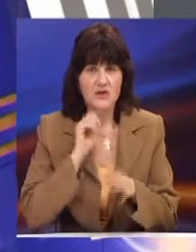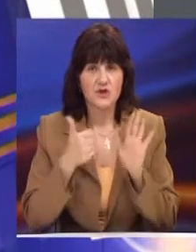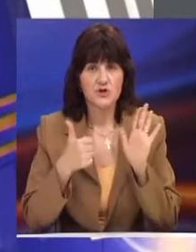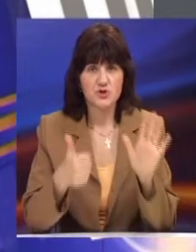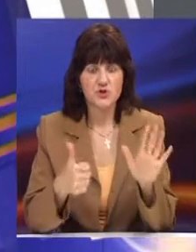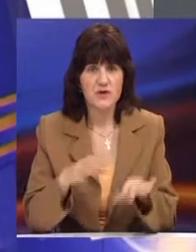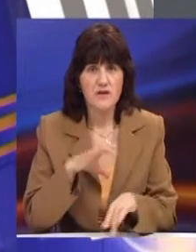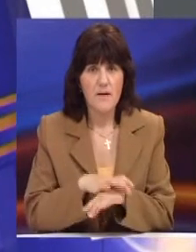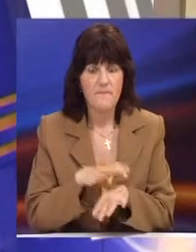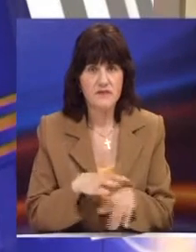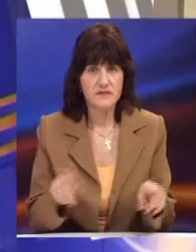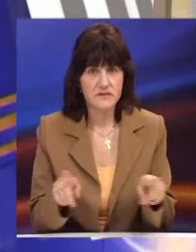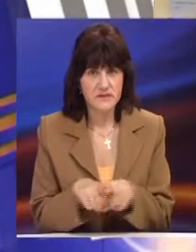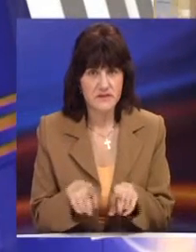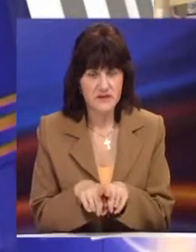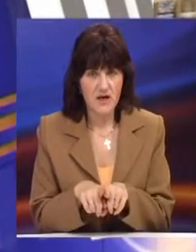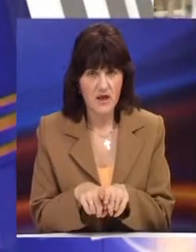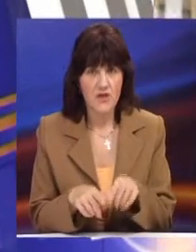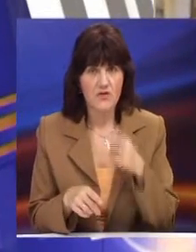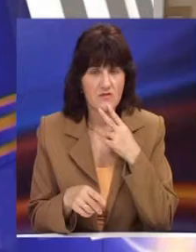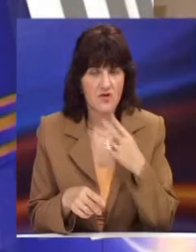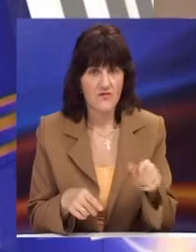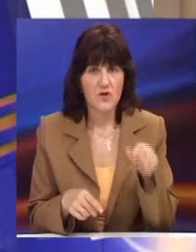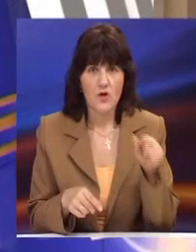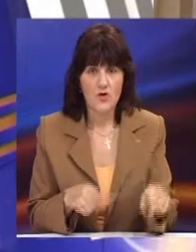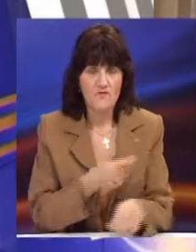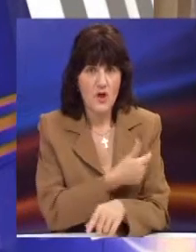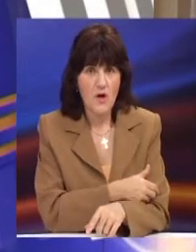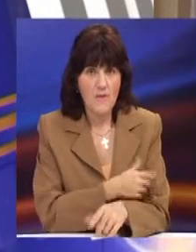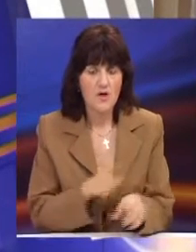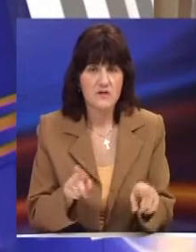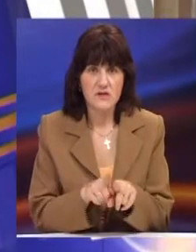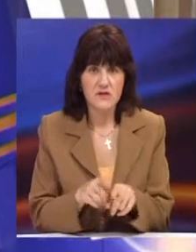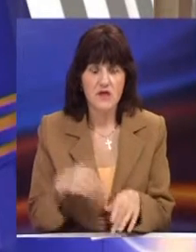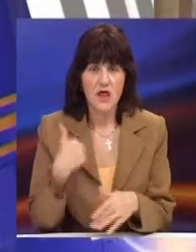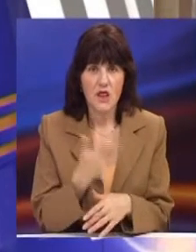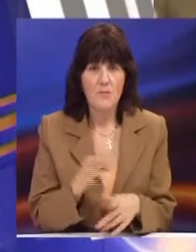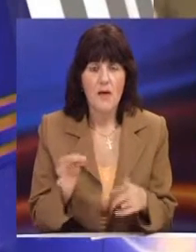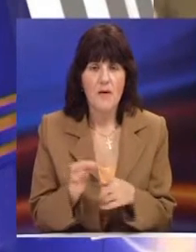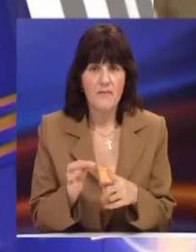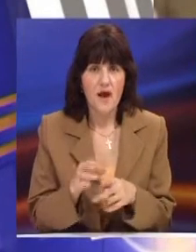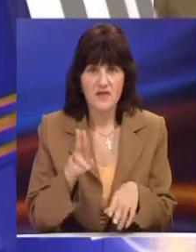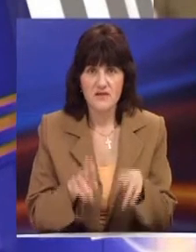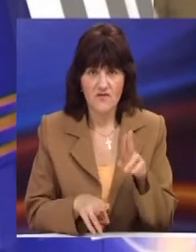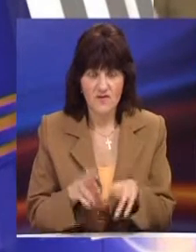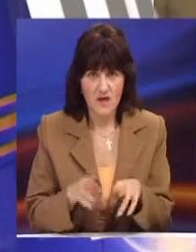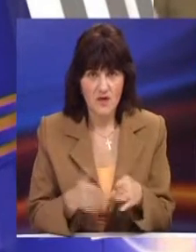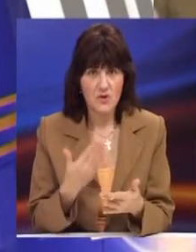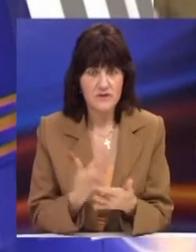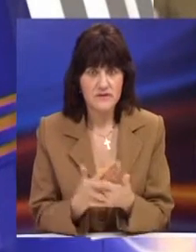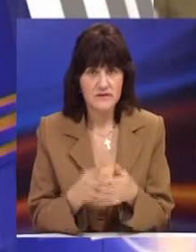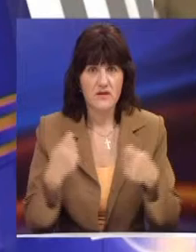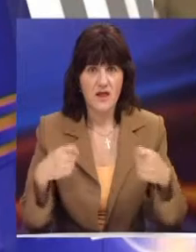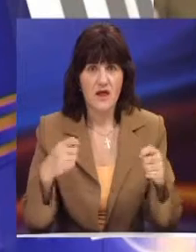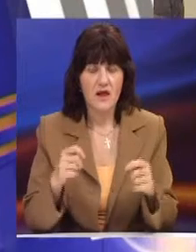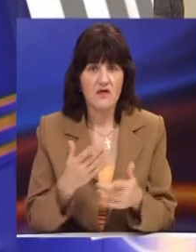6 medicinskih sestara. Novom reorganizacijom predviđeno je da i opšta bolnica dobije centar za palijativnu negu. Za tu namenu